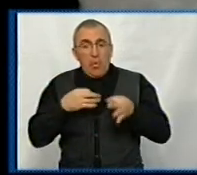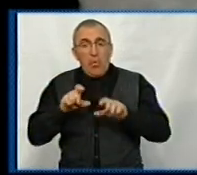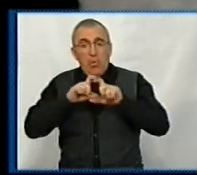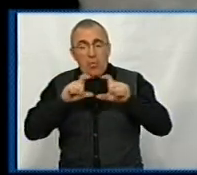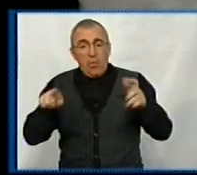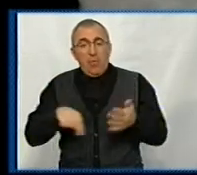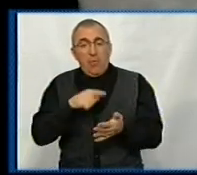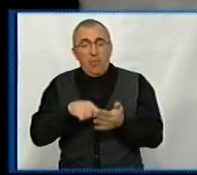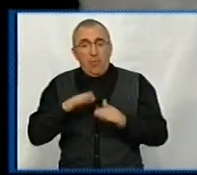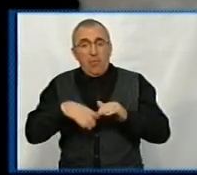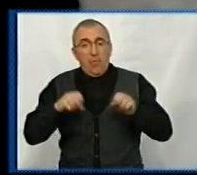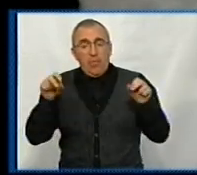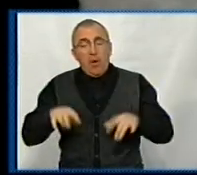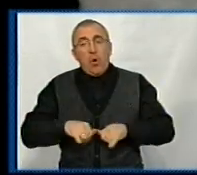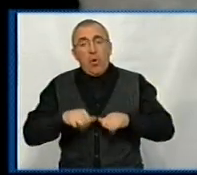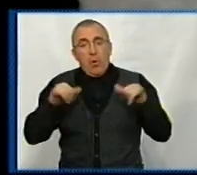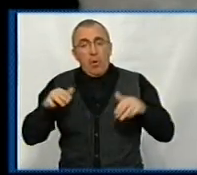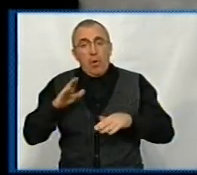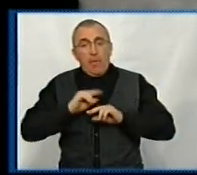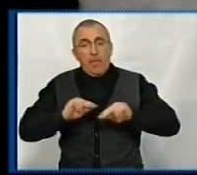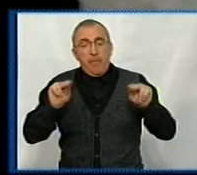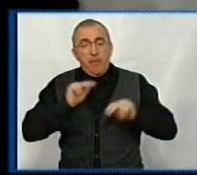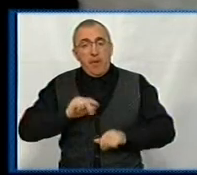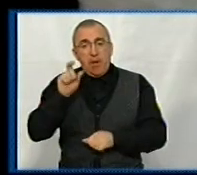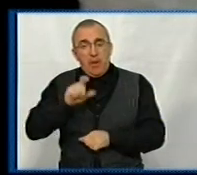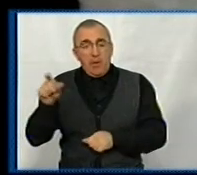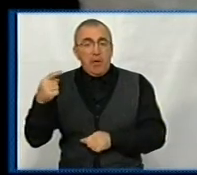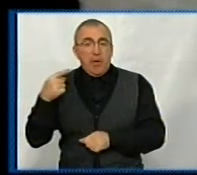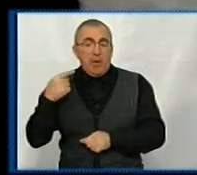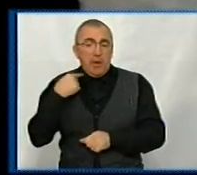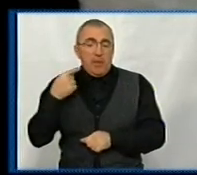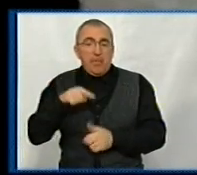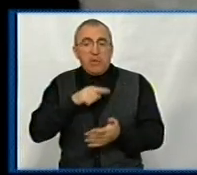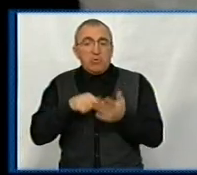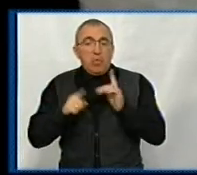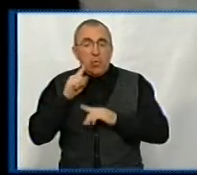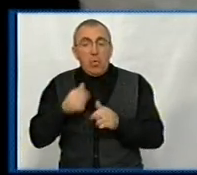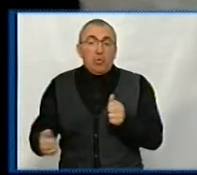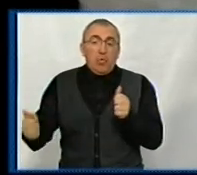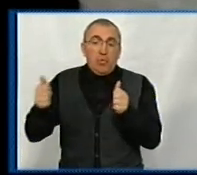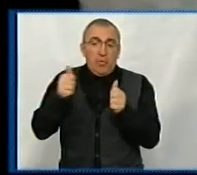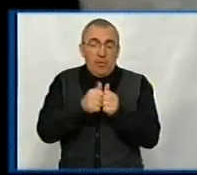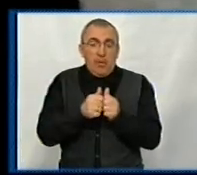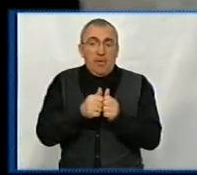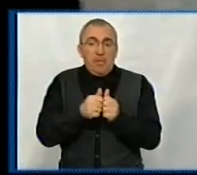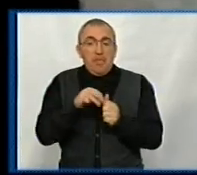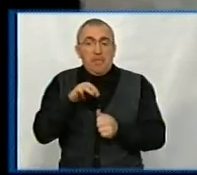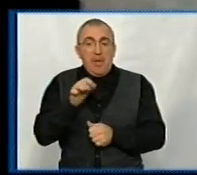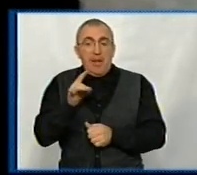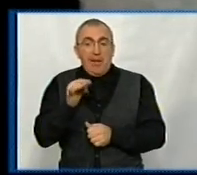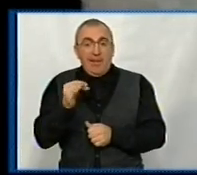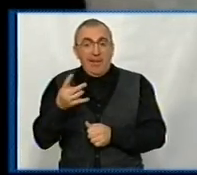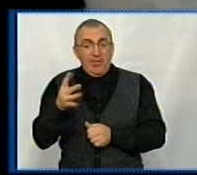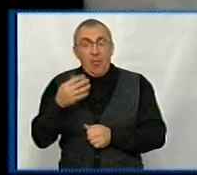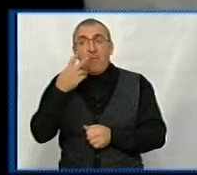«Міський центр професійного розвитку педагогічних працівників Кропивницької міської ради». Доєдналася вже пані Марино. Добрий вечір,